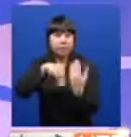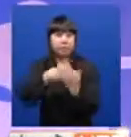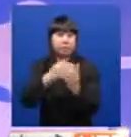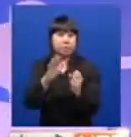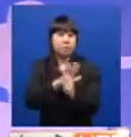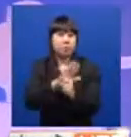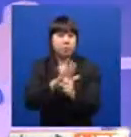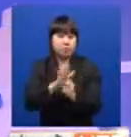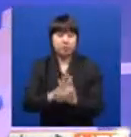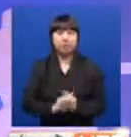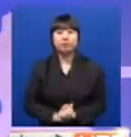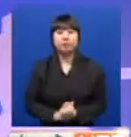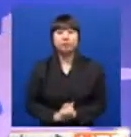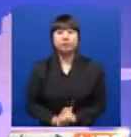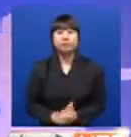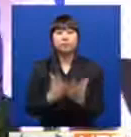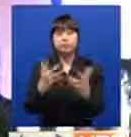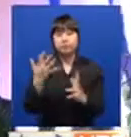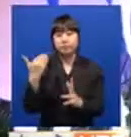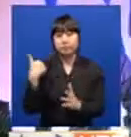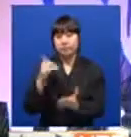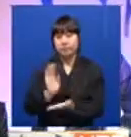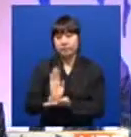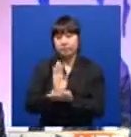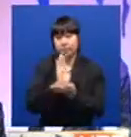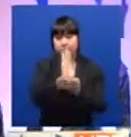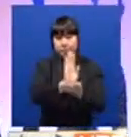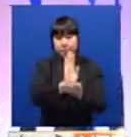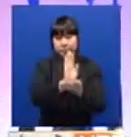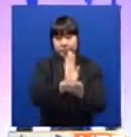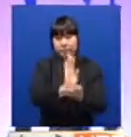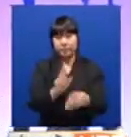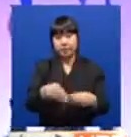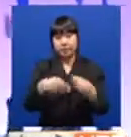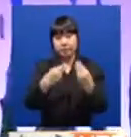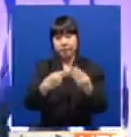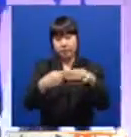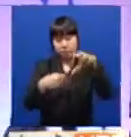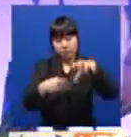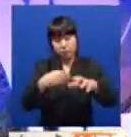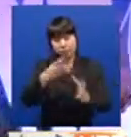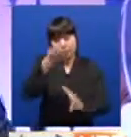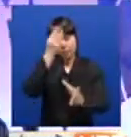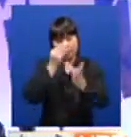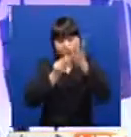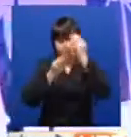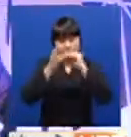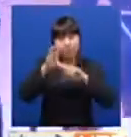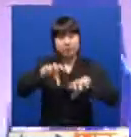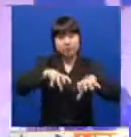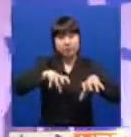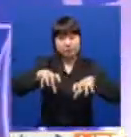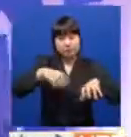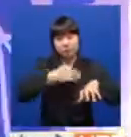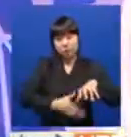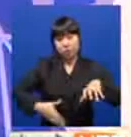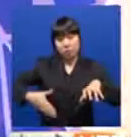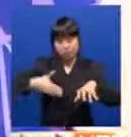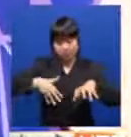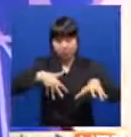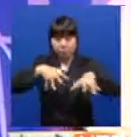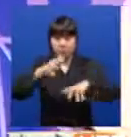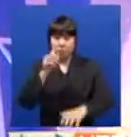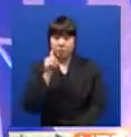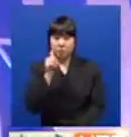สร้างสัญนอกจากนี้ค่ายัมีการมอบโรบปกาศเกติคุณให้แก่สูงเด่นรู้ด้านการจัดการสุขภาวะชุมชนดีเยี่ยม